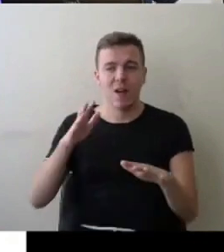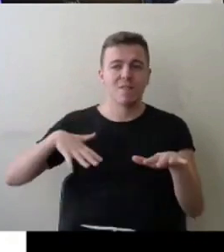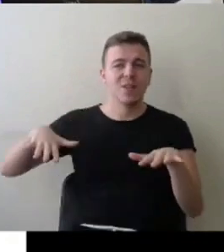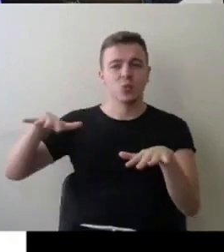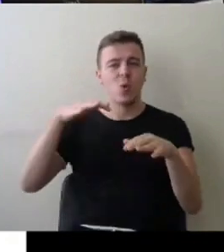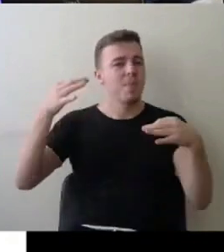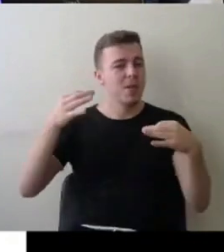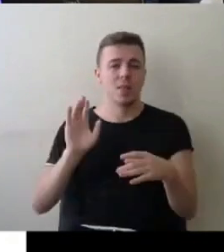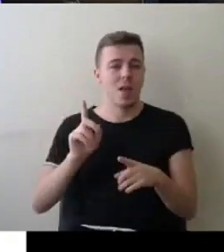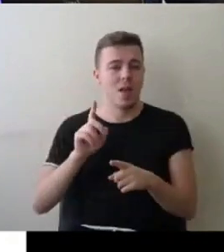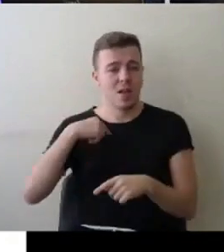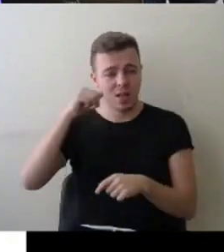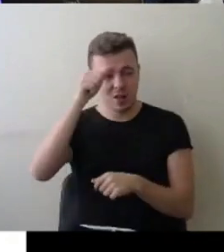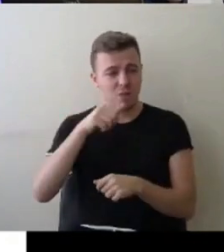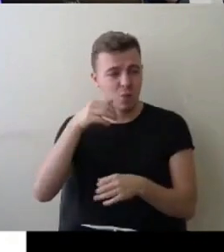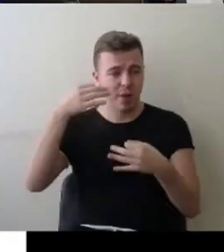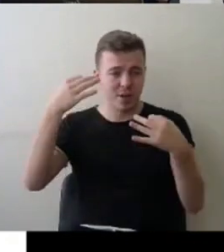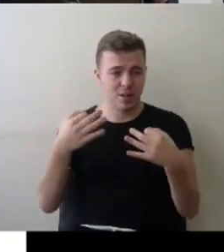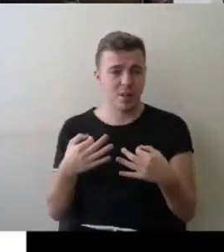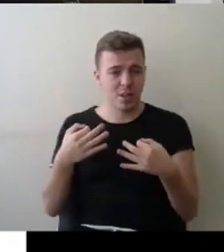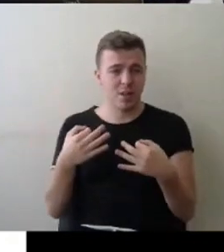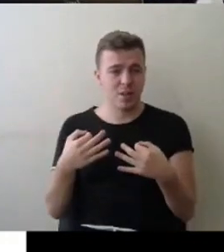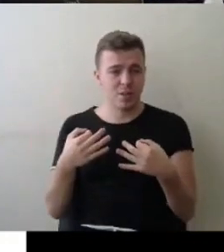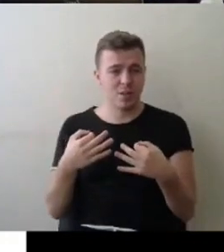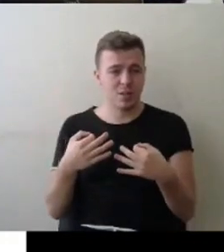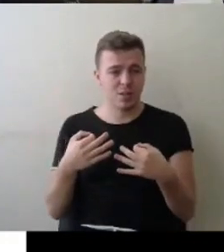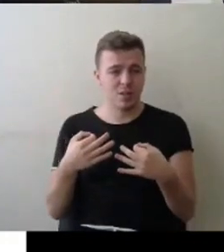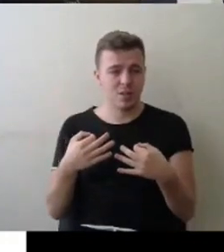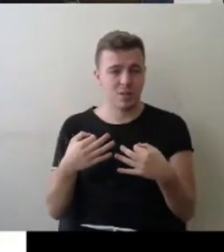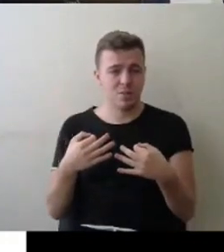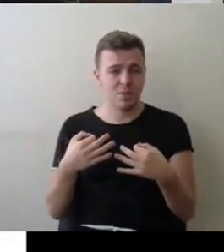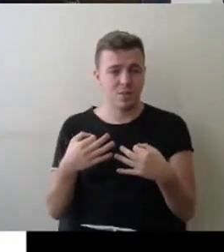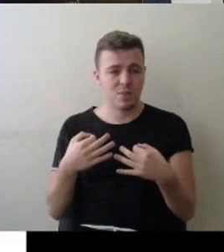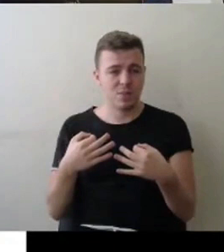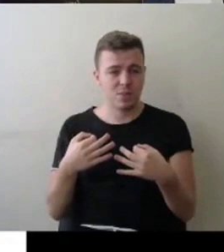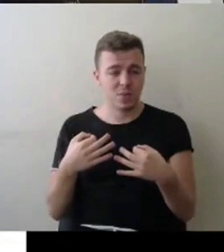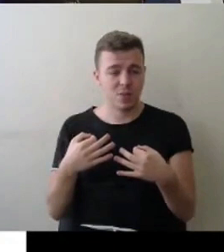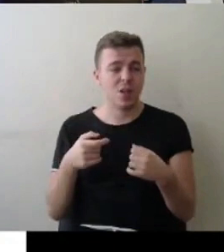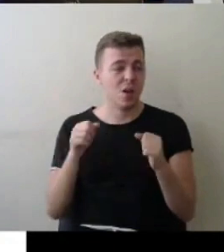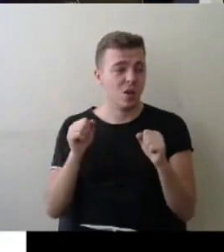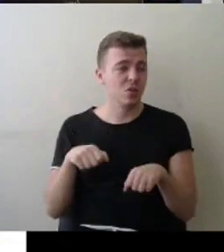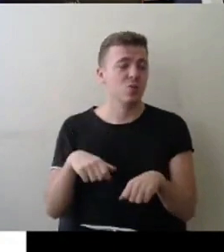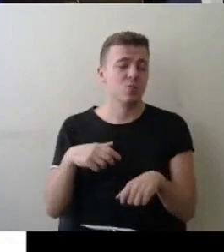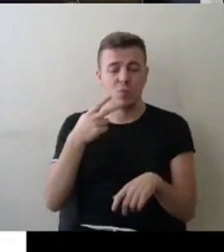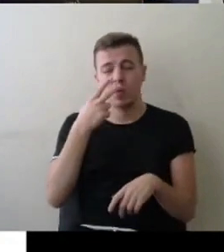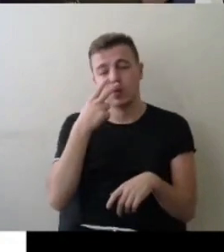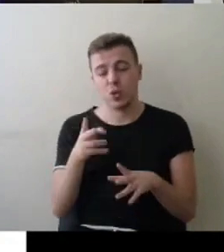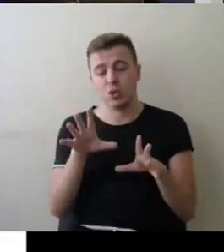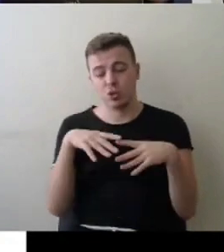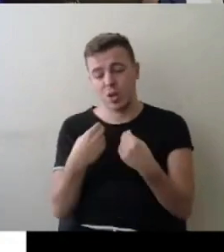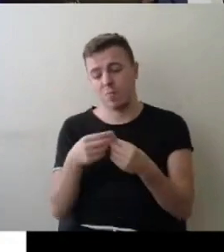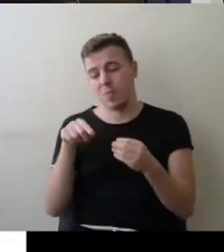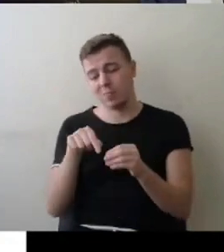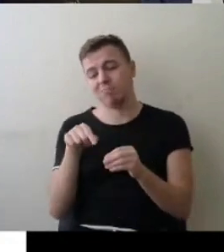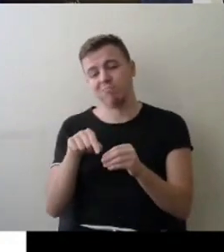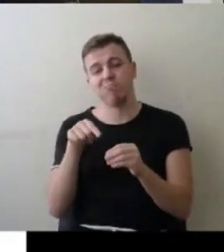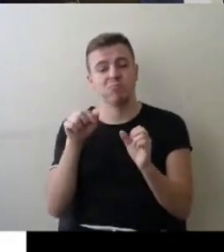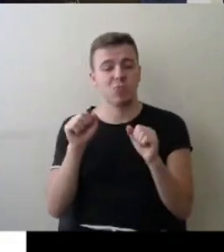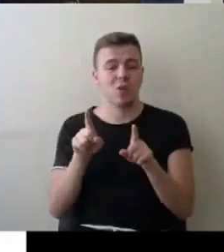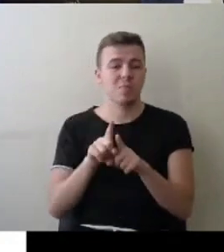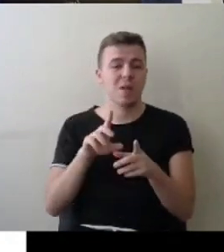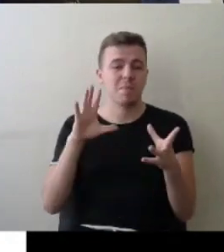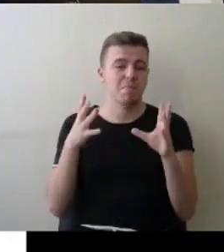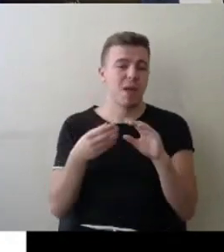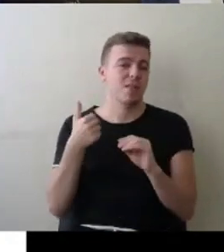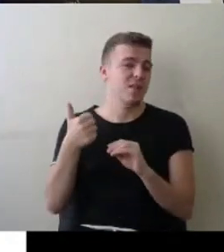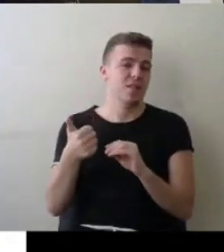reiškia, tradicinė vertybė, bet kaip į individuo teisę. Na ir, aišku, galima žiūrėti šeimą kaip tam tikrą, reiškia, iš to bendrojo gėrio arba